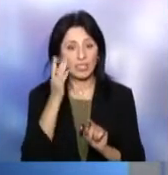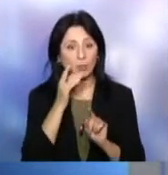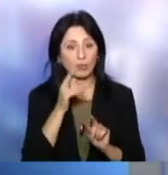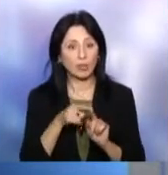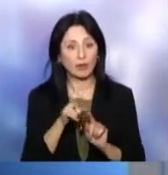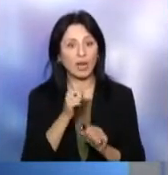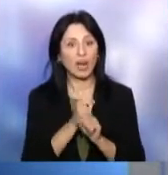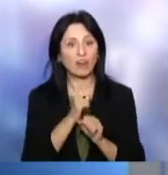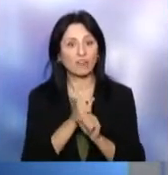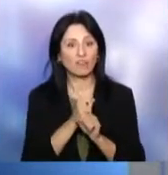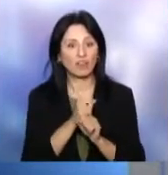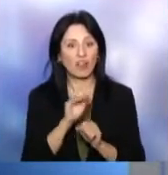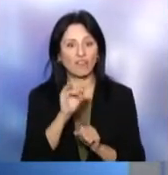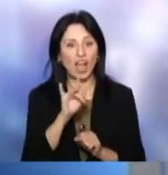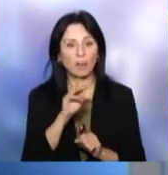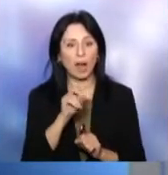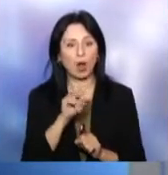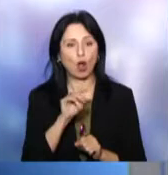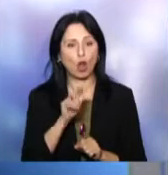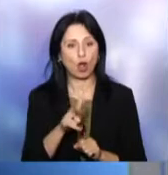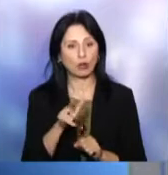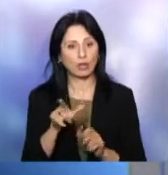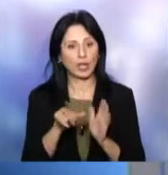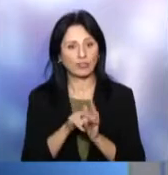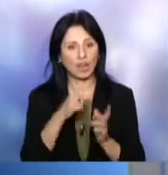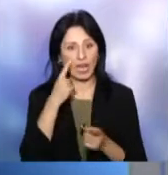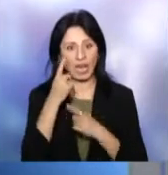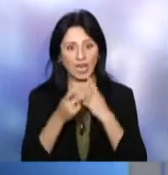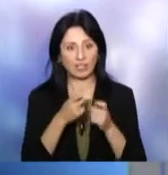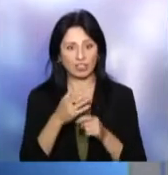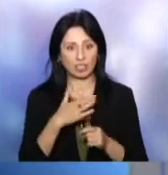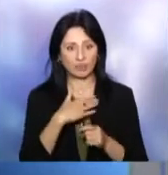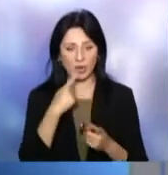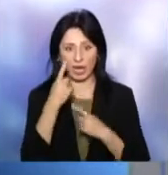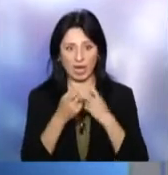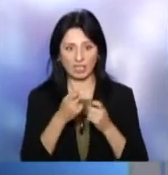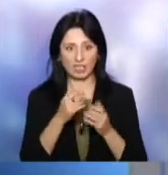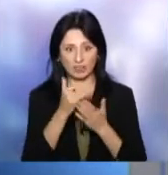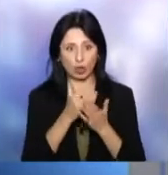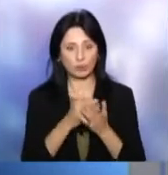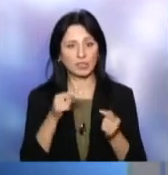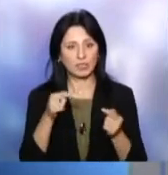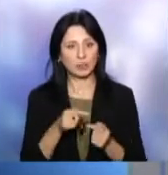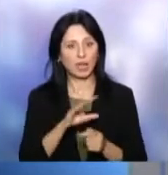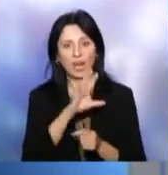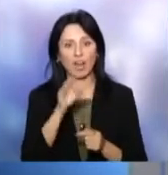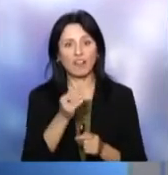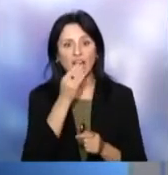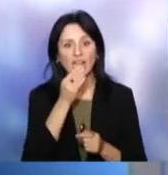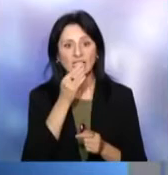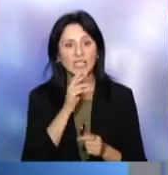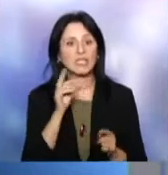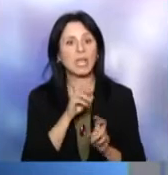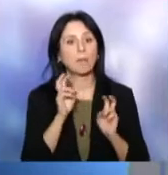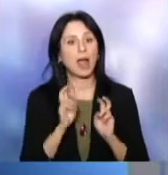ამას გავაკეთებთ ფარმაკოლოგთან ერთად, რადგან ჩვენს გადაცემაში და ჩვენი გადაცემის კონცეფციის თანახმად ყველა საკვები